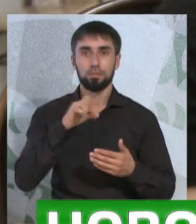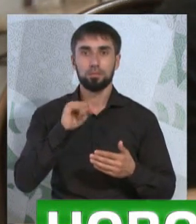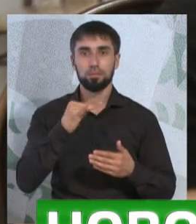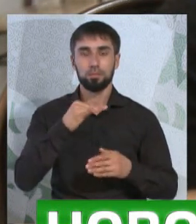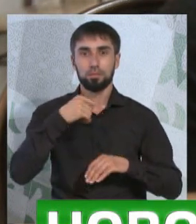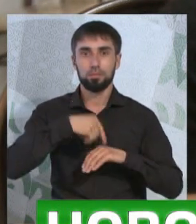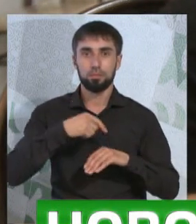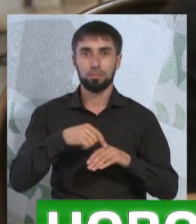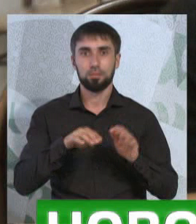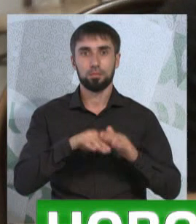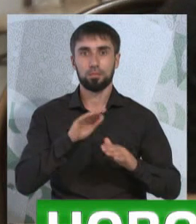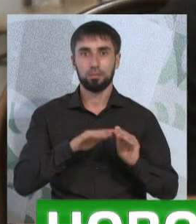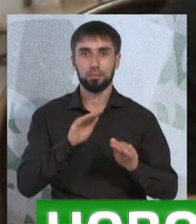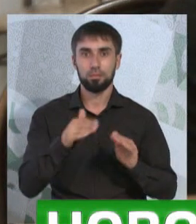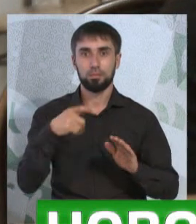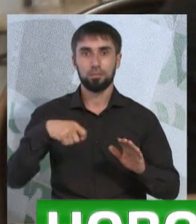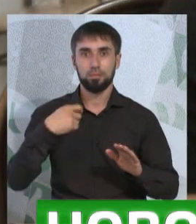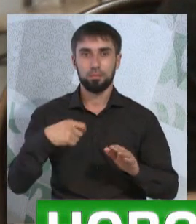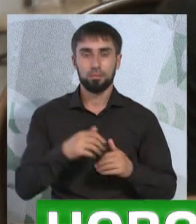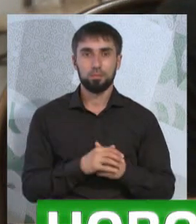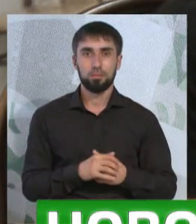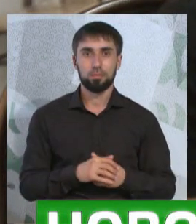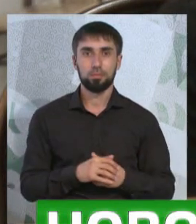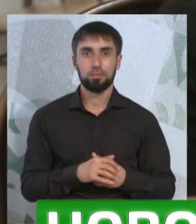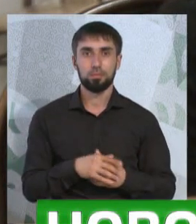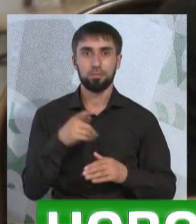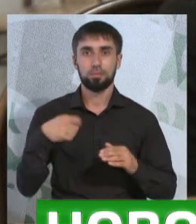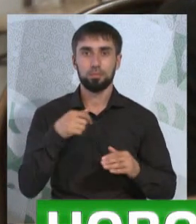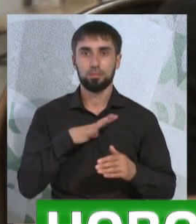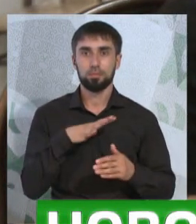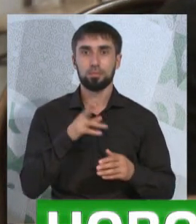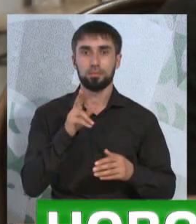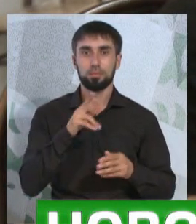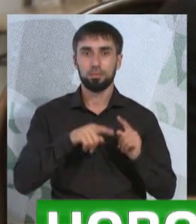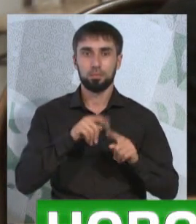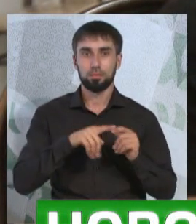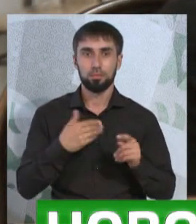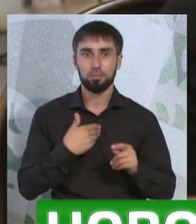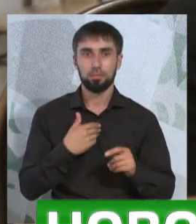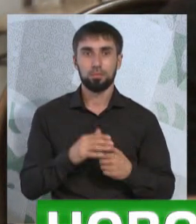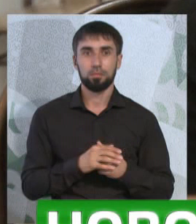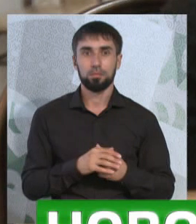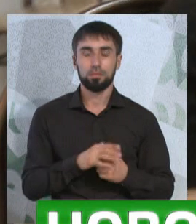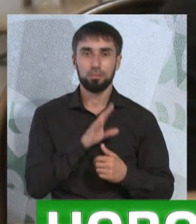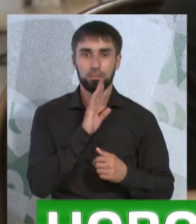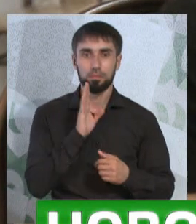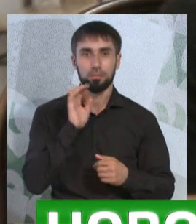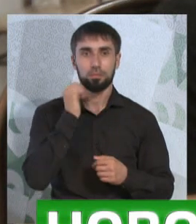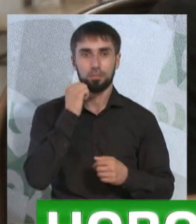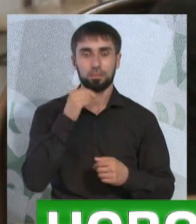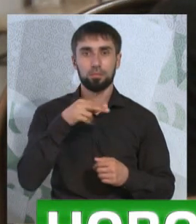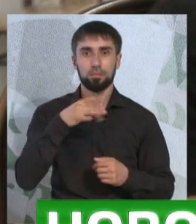потрогать эти машинки руками. Машинки, на которых шили наши родители, мамы,